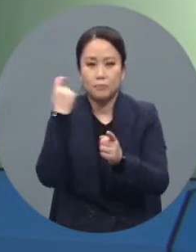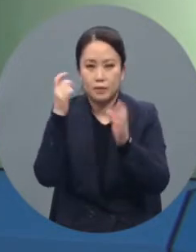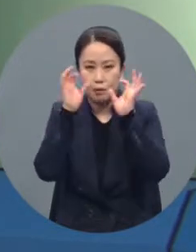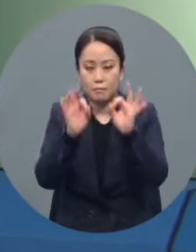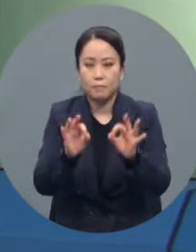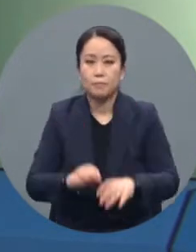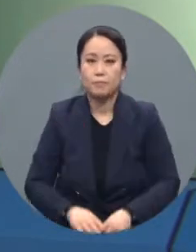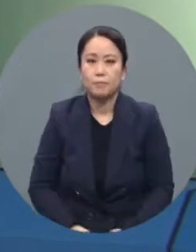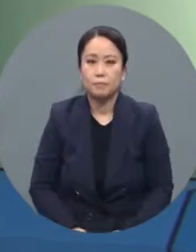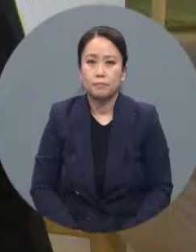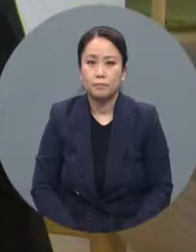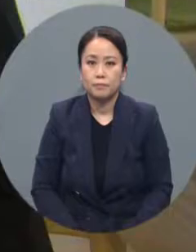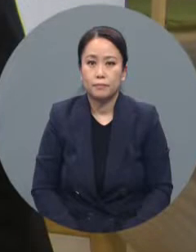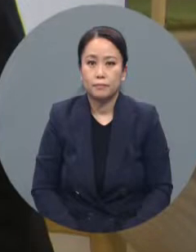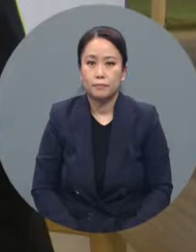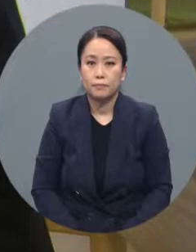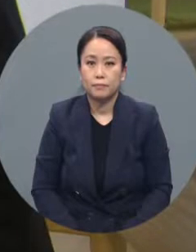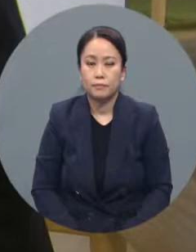기자입니다.